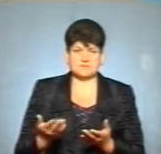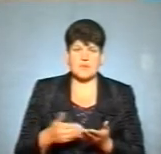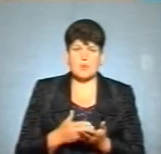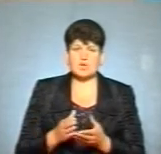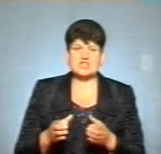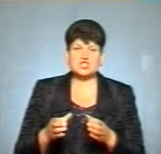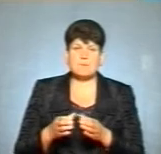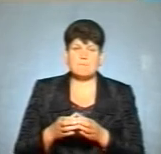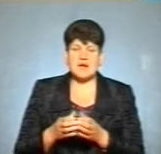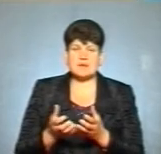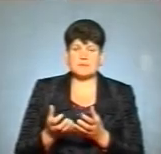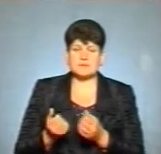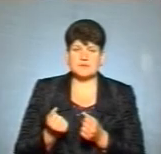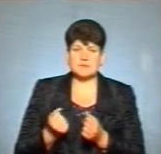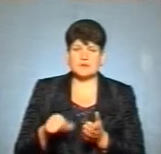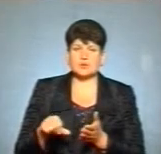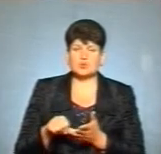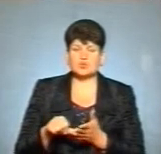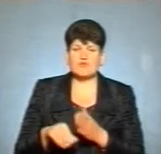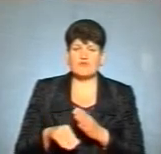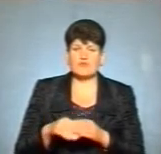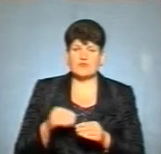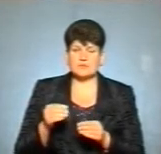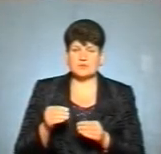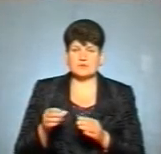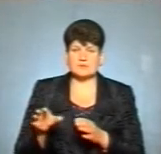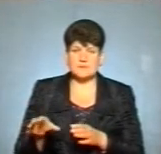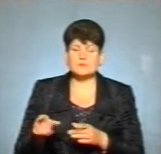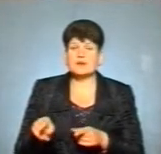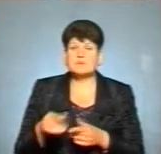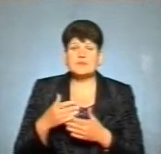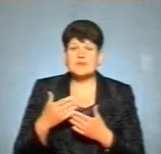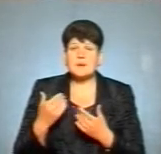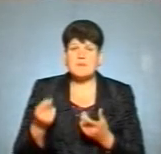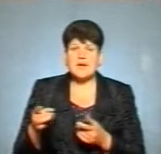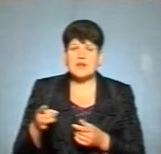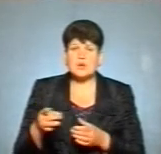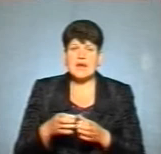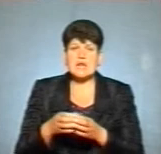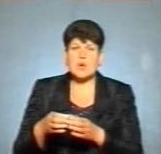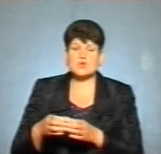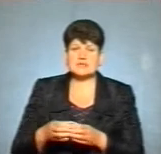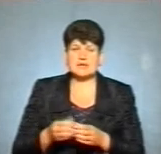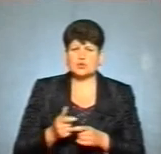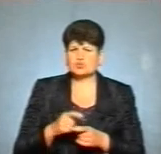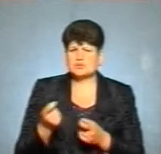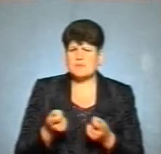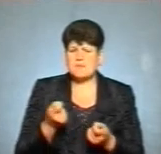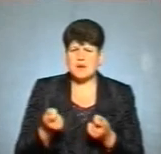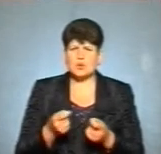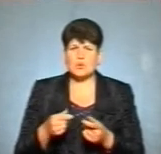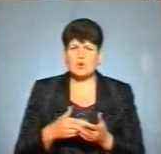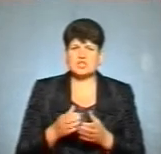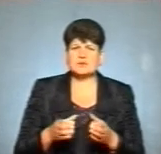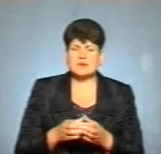політичним партіям брати участь у виборах на такому рівні. Чому? Тому що там немає регіональних осередків, дуже мало політичних партій станом